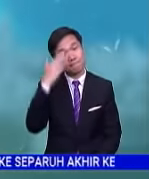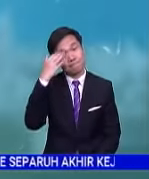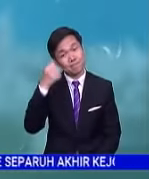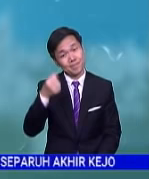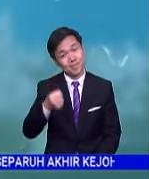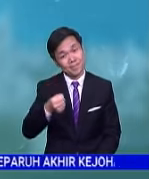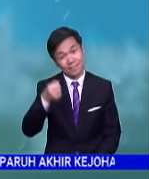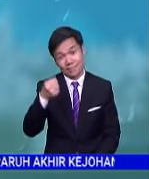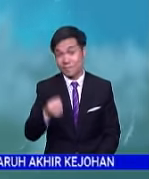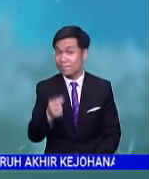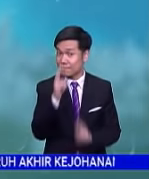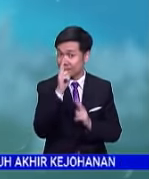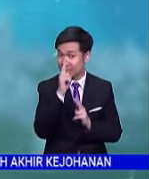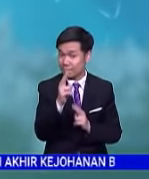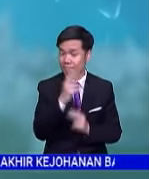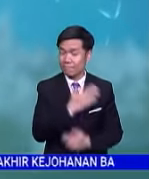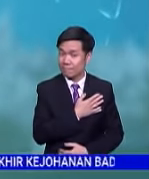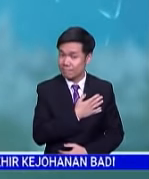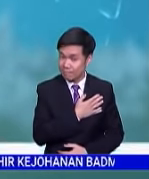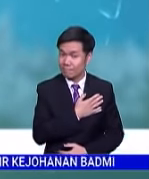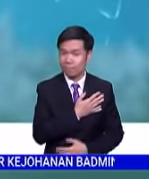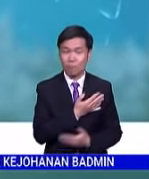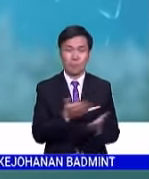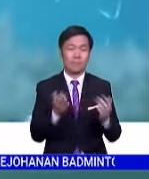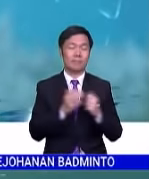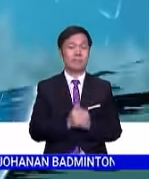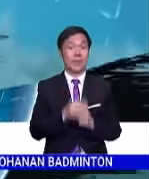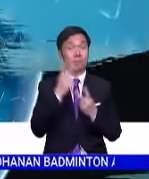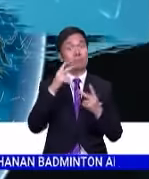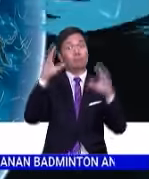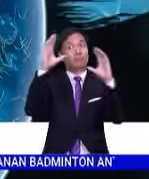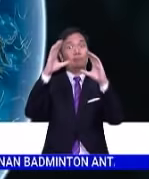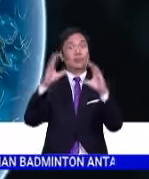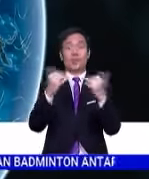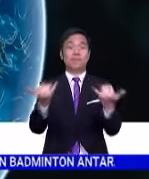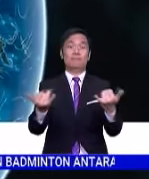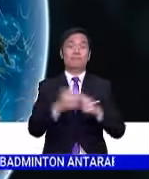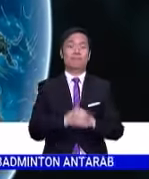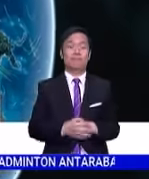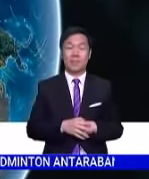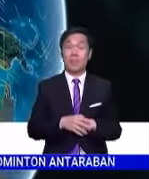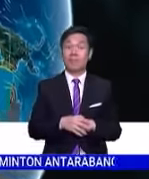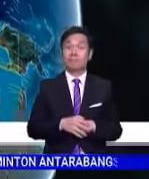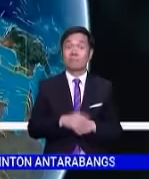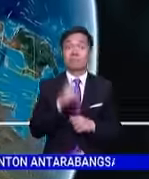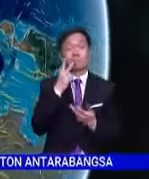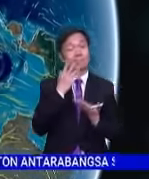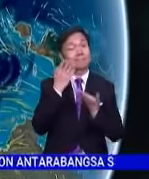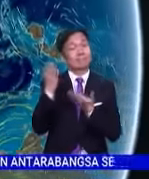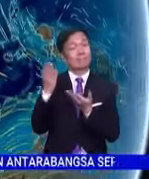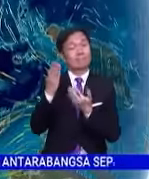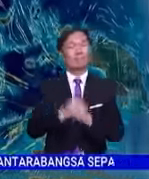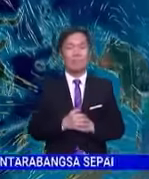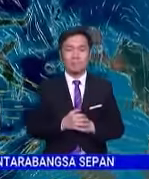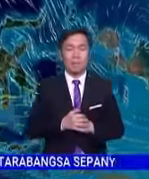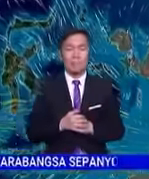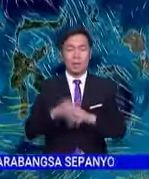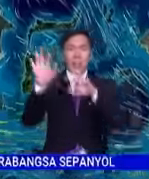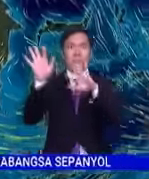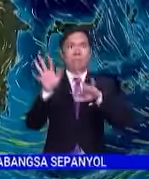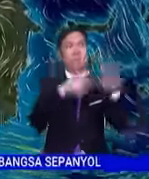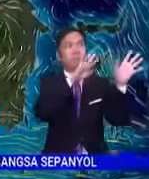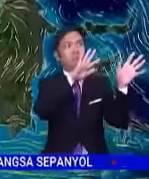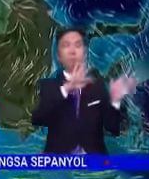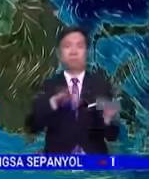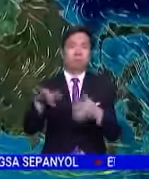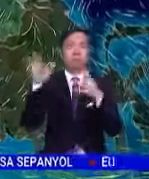Assalamualaikum dan salam hormat kepada semua penonton. Paparan cuaca pada malam ini dimulakan dengan melihat paparan carta angin permukaan